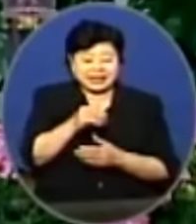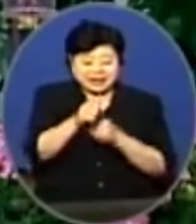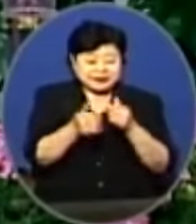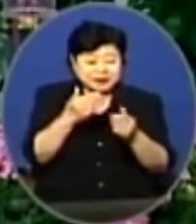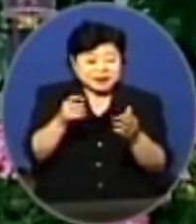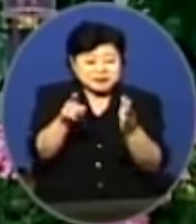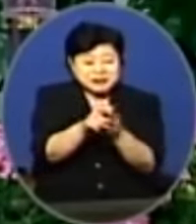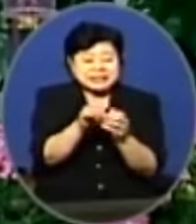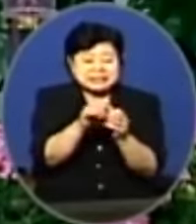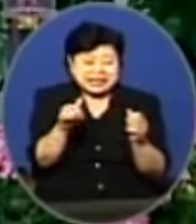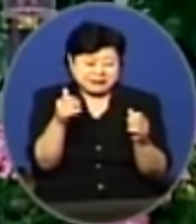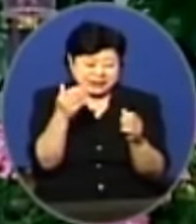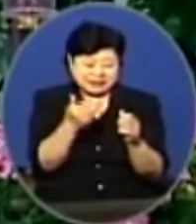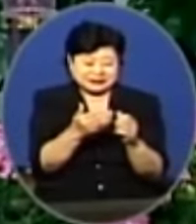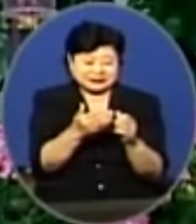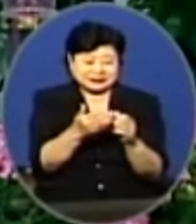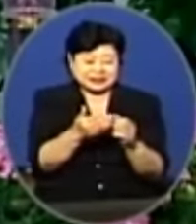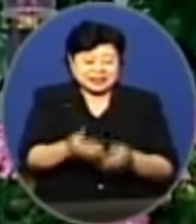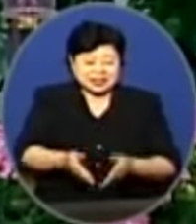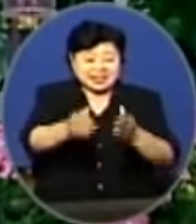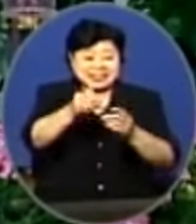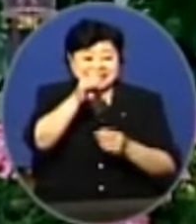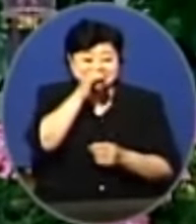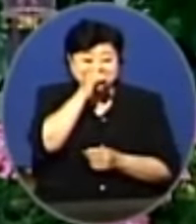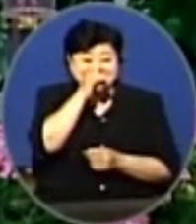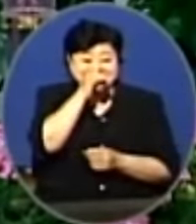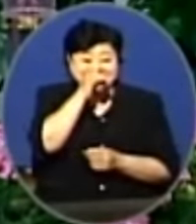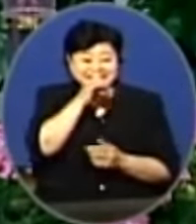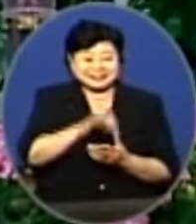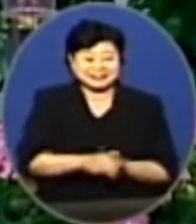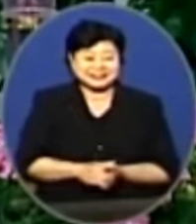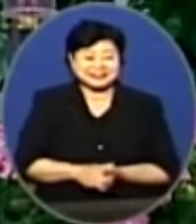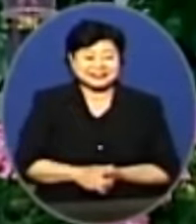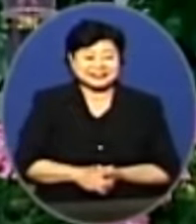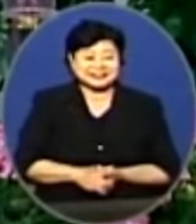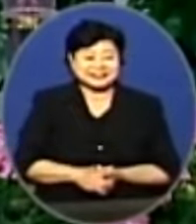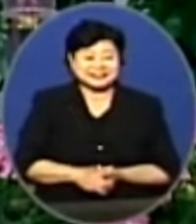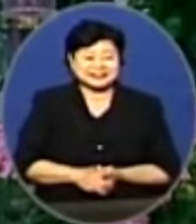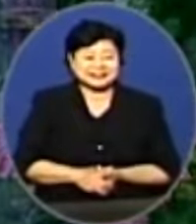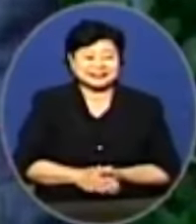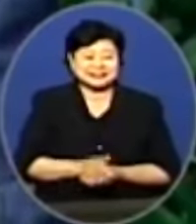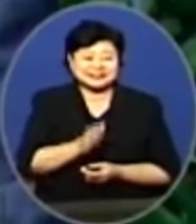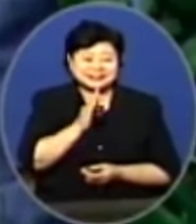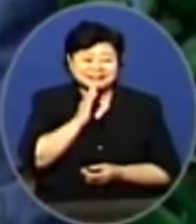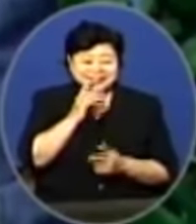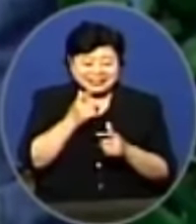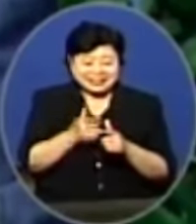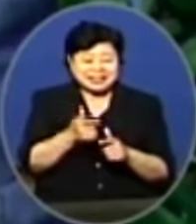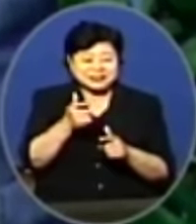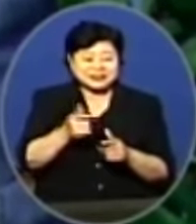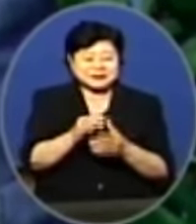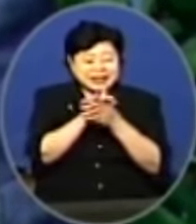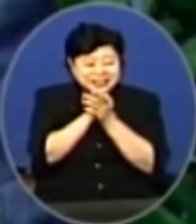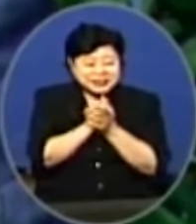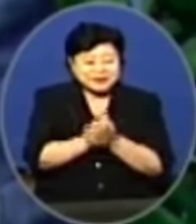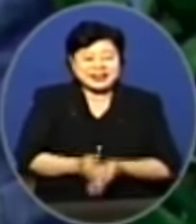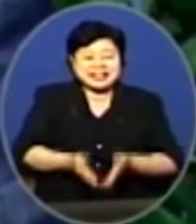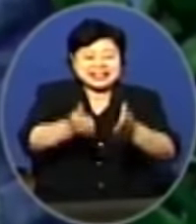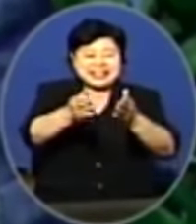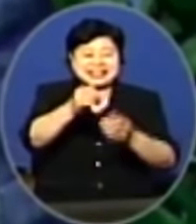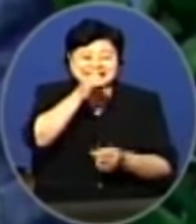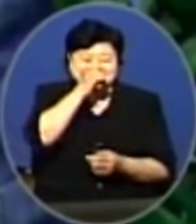하나님을 믿는 사람에게는 길이 있습니다. 바로 예수님께 기도하는 길이